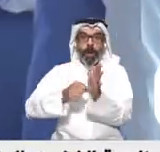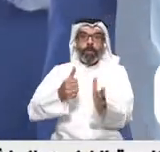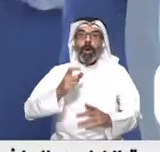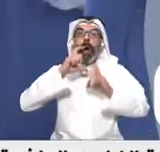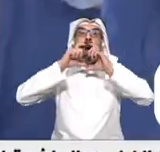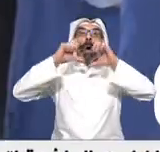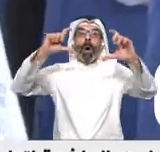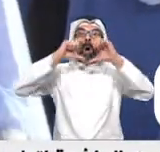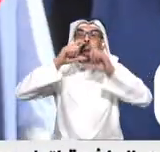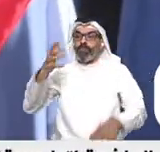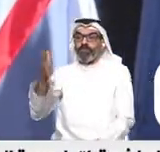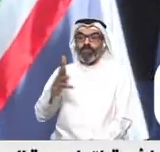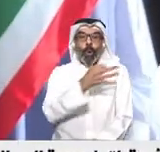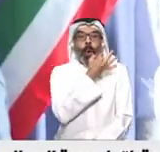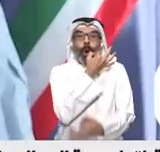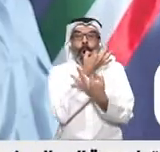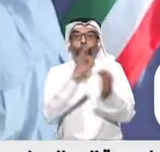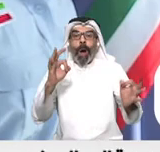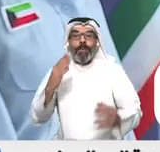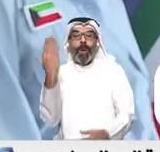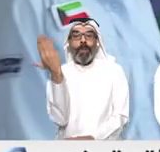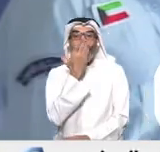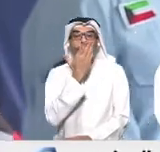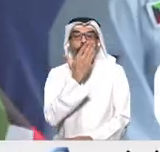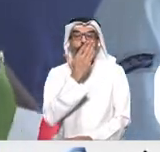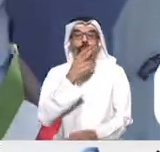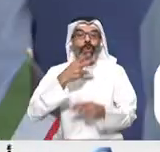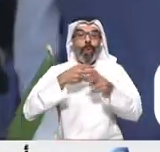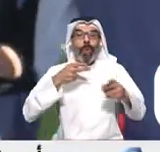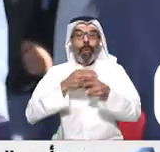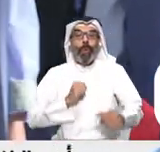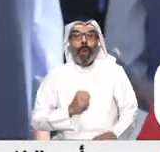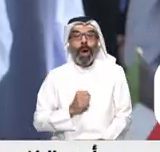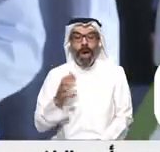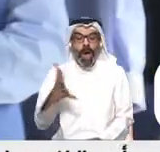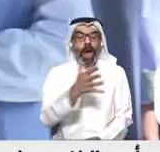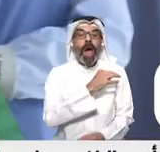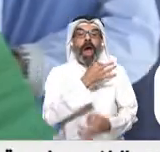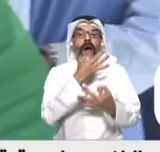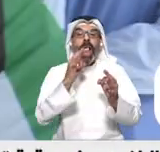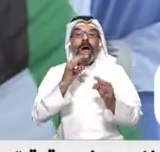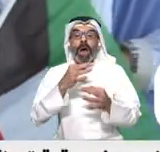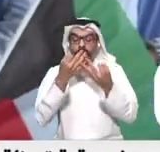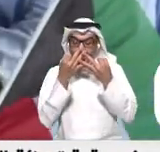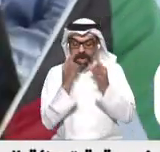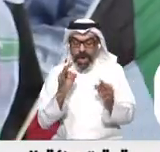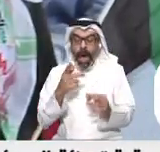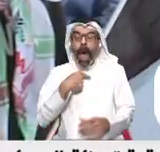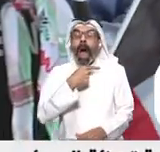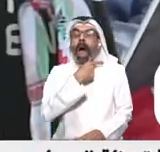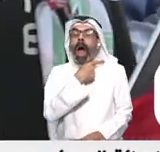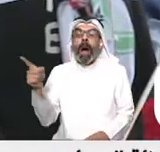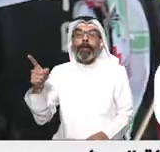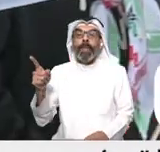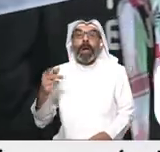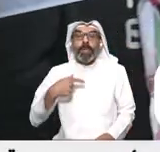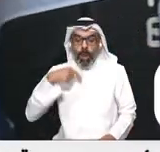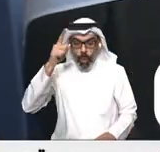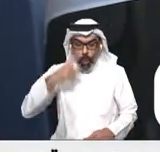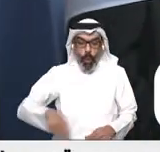الطلبة والطالبات في كافة مدارس دولة الكويت بالنشيد الوطني كاملا ليكون المقرر